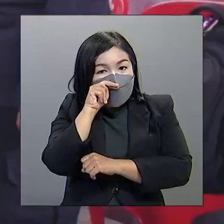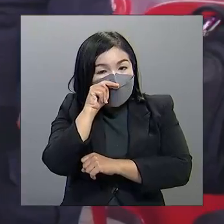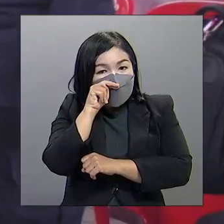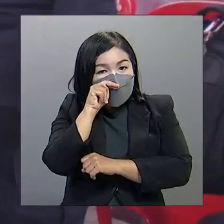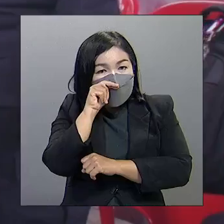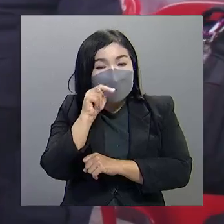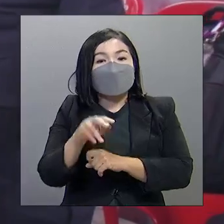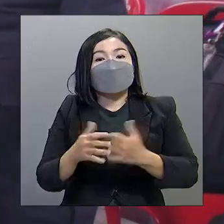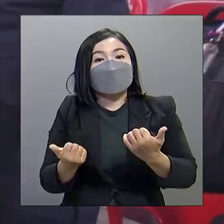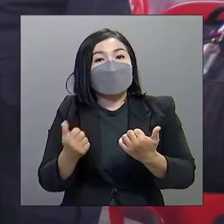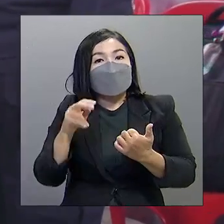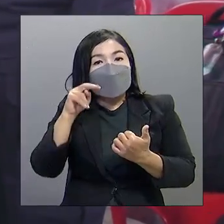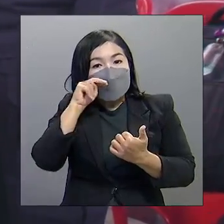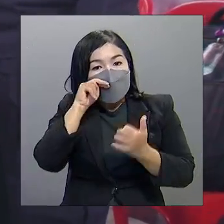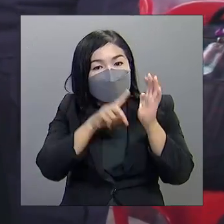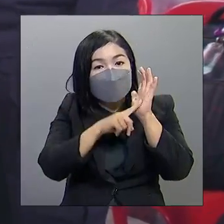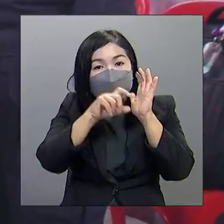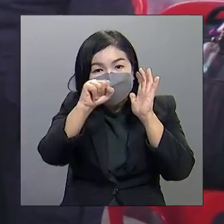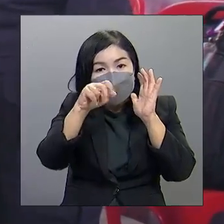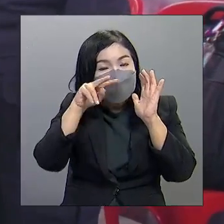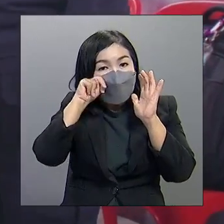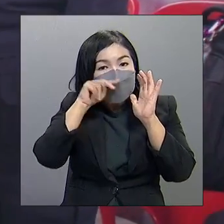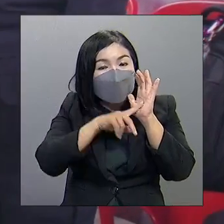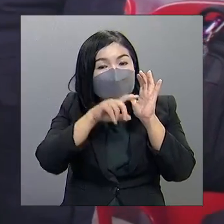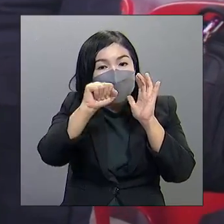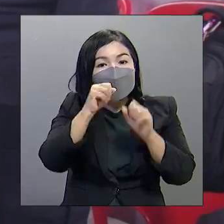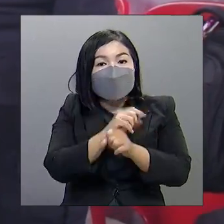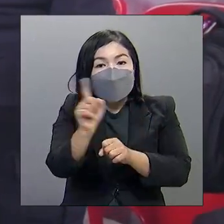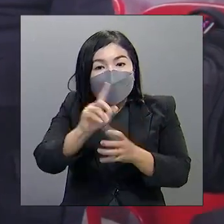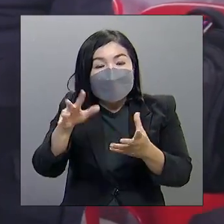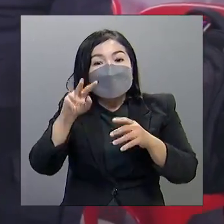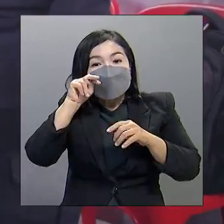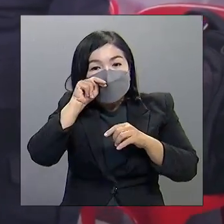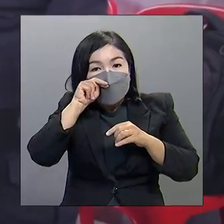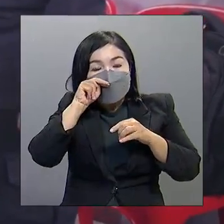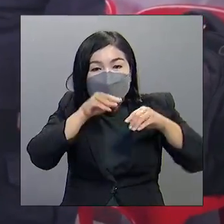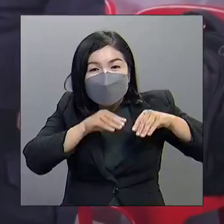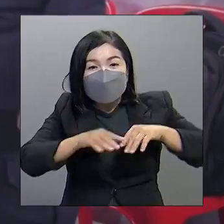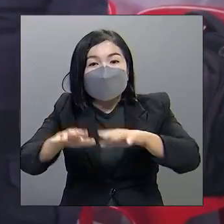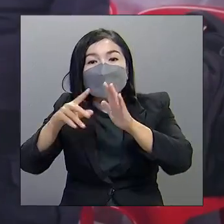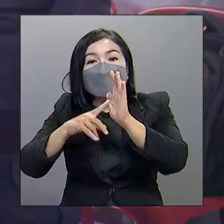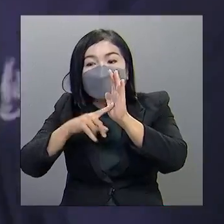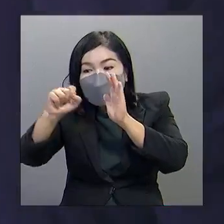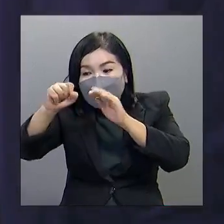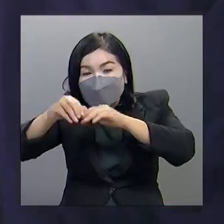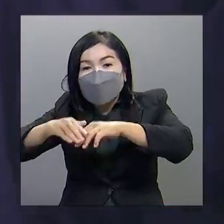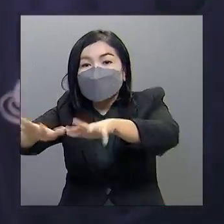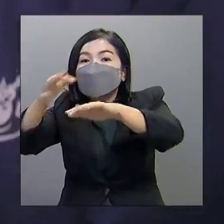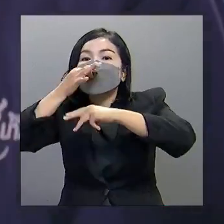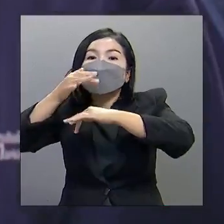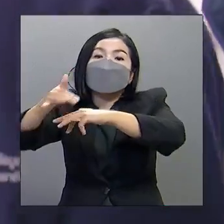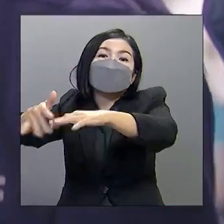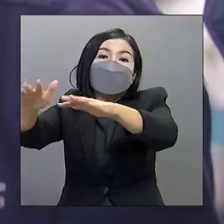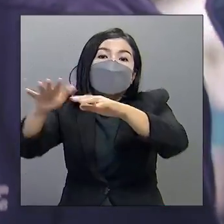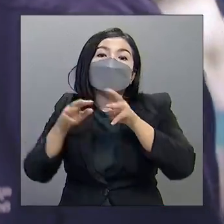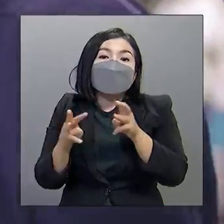การพอเข้าสู่พื้นที่สมุทรปราการเนี่ยแหละครับเราจะต้องเอาน้ำเนี่ยที่ผ่านสมุทรปราการเนี่ยไปออกชายทะเลได้เนี่ยอันเนี้ยต้